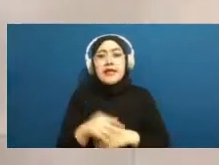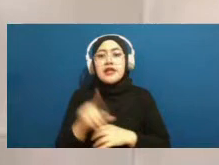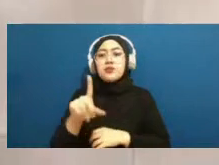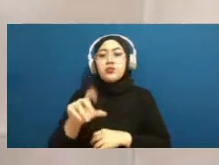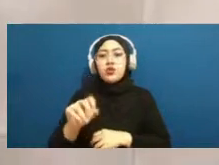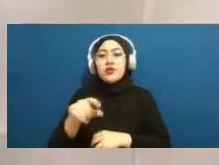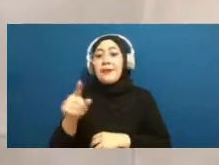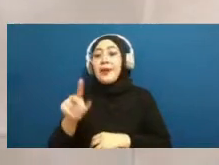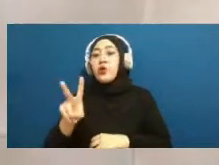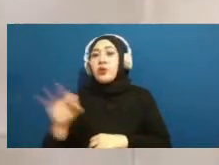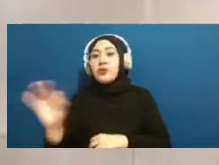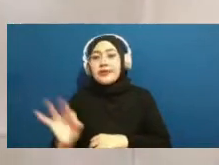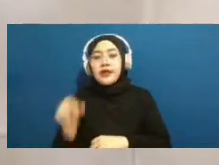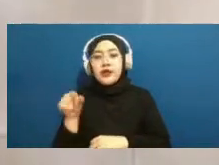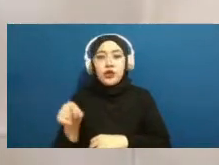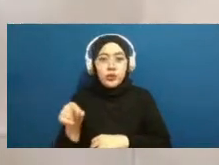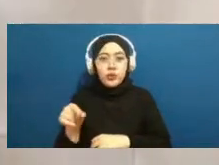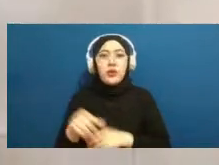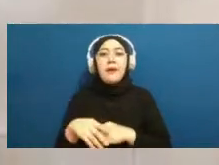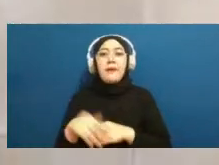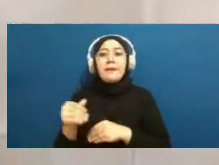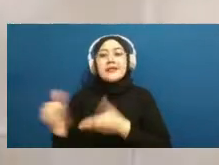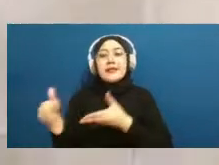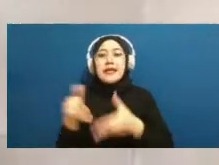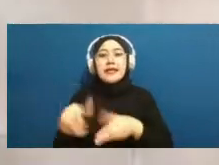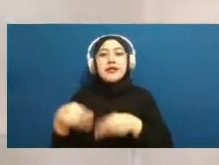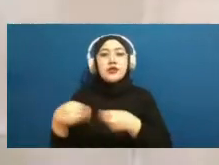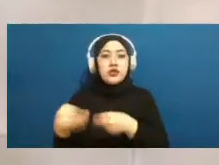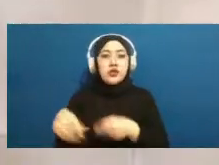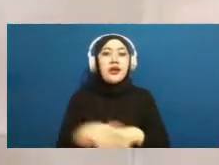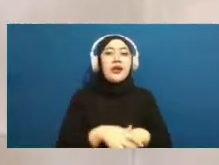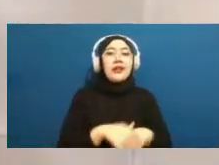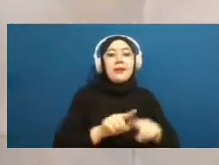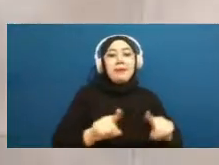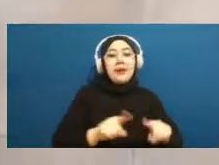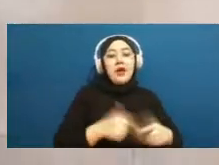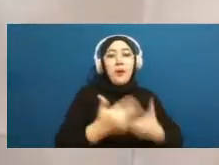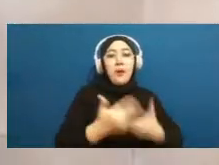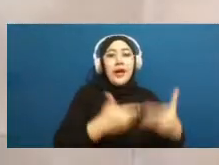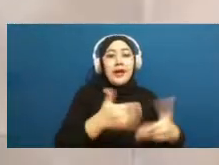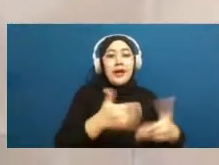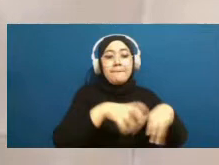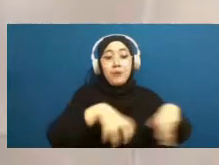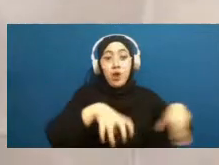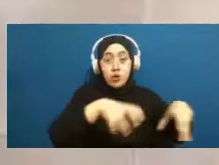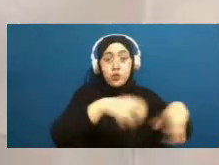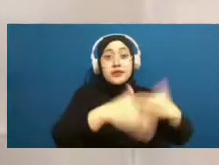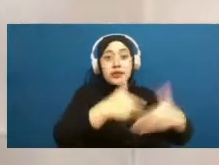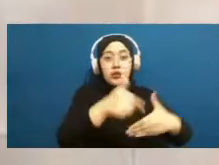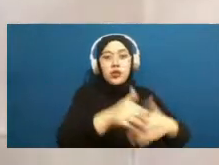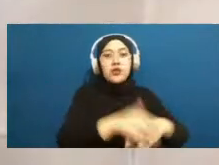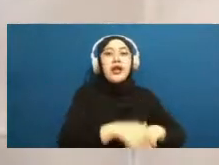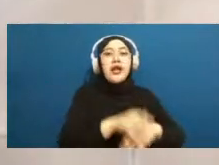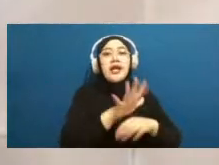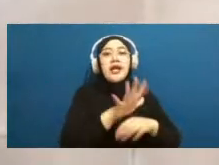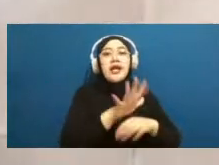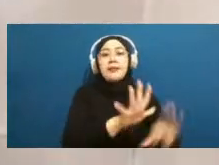20% biaya produksi itu bisa lebih dari 50% dari seluruh total biaya yang ada dalam